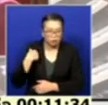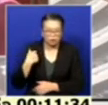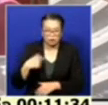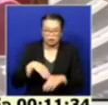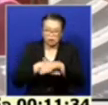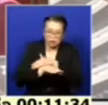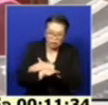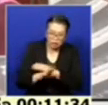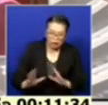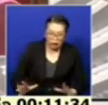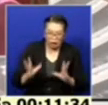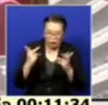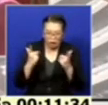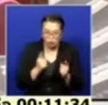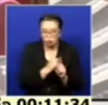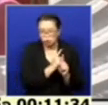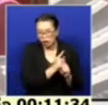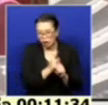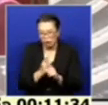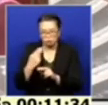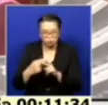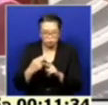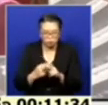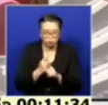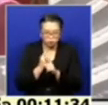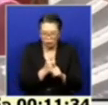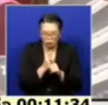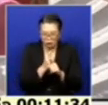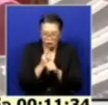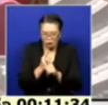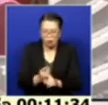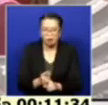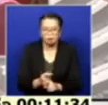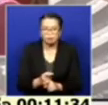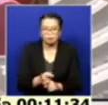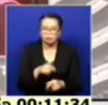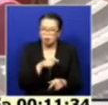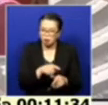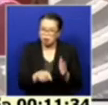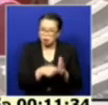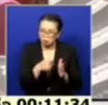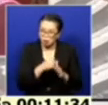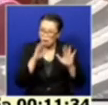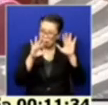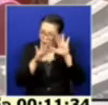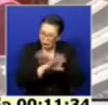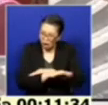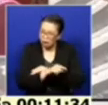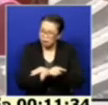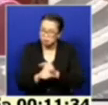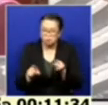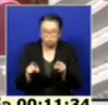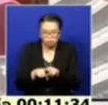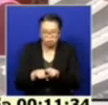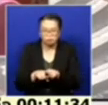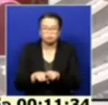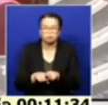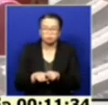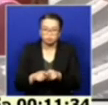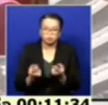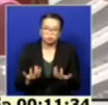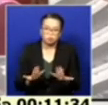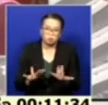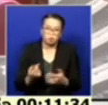ในหน้าแรกของสื่อก็เชื่อว่าคงต้องใช้เวลาเช่นเดียวกับที่ต้องใช้เวลากันในหลายๆเ